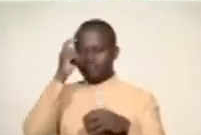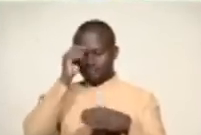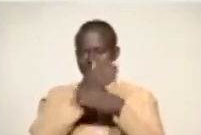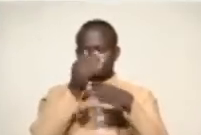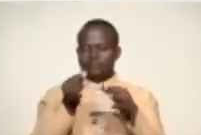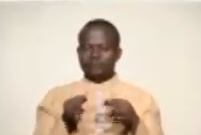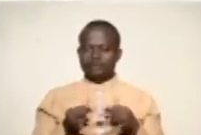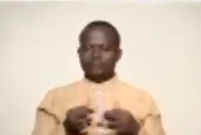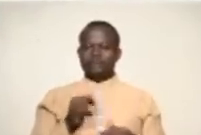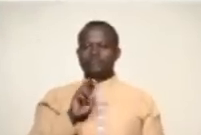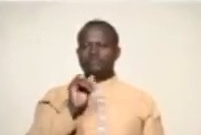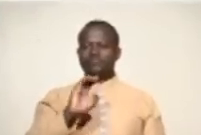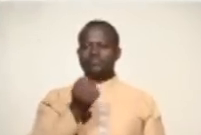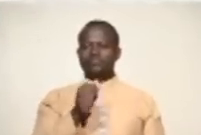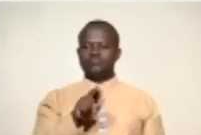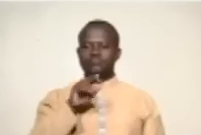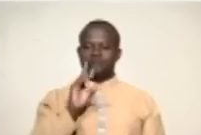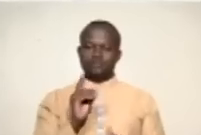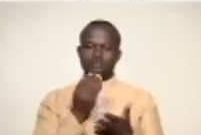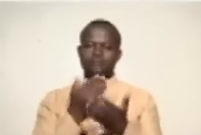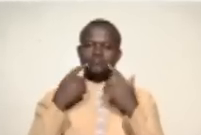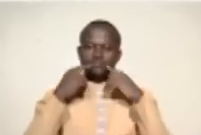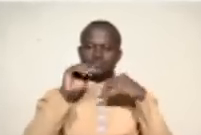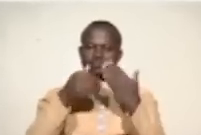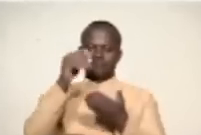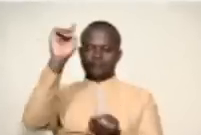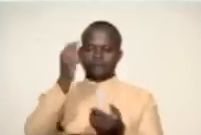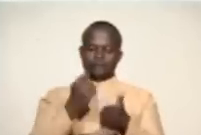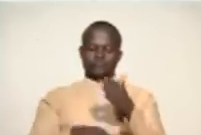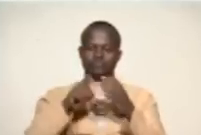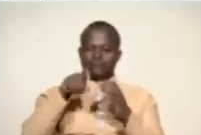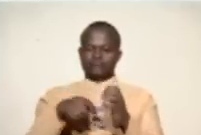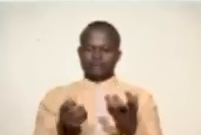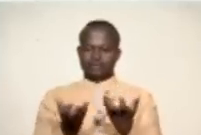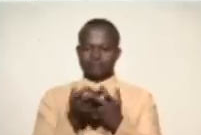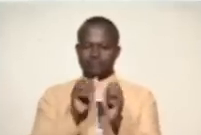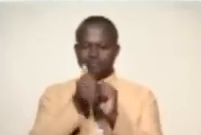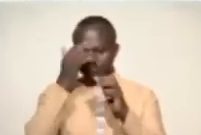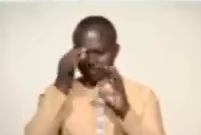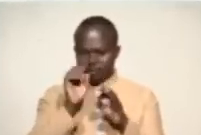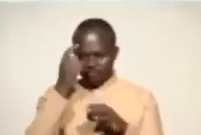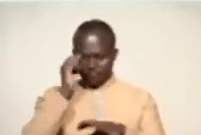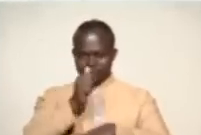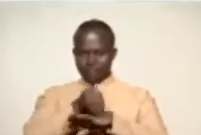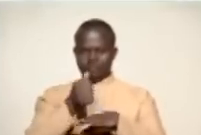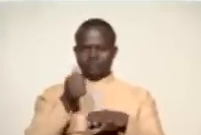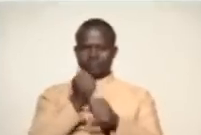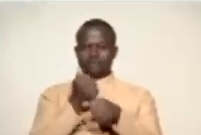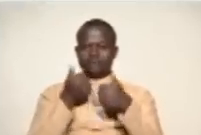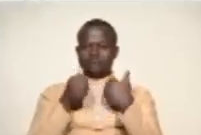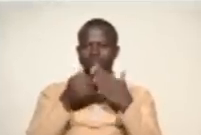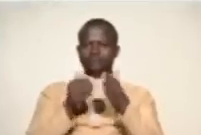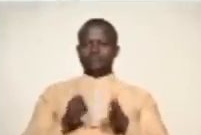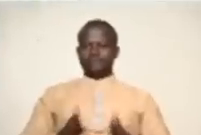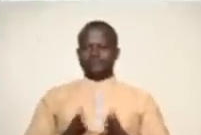y'Imari n'Igenamigambi Richard Tusabe yavuze ko kugabanya imisoro bigomba kugendera n'izindi ngamba leta ifite zo kunoza imikorere